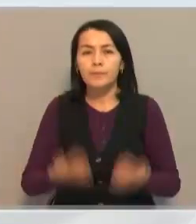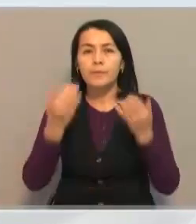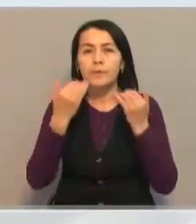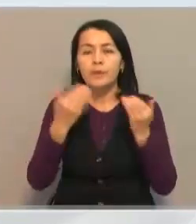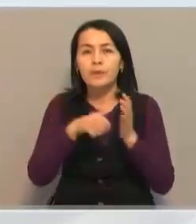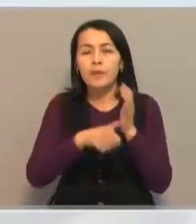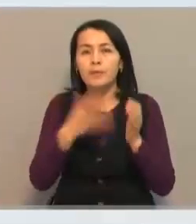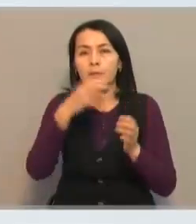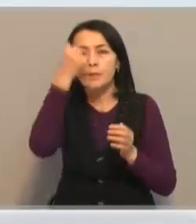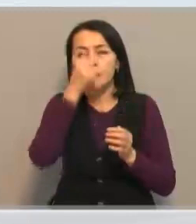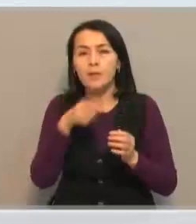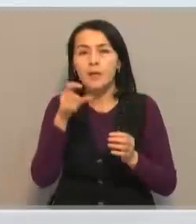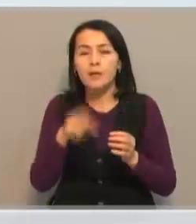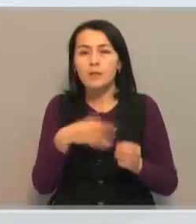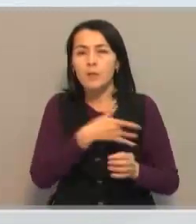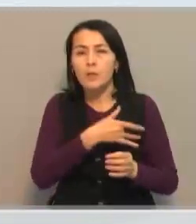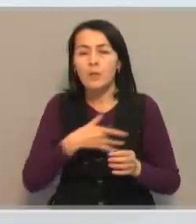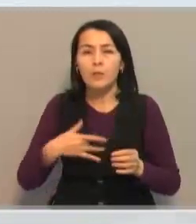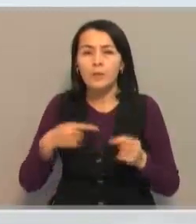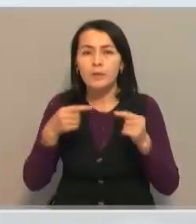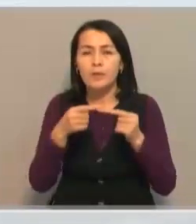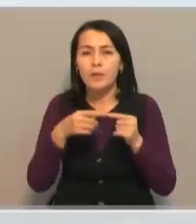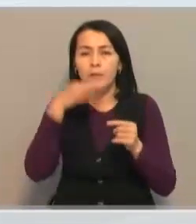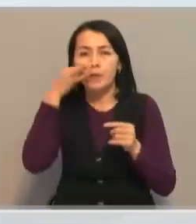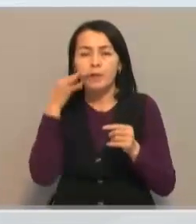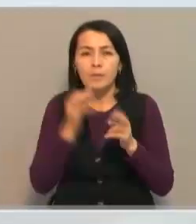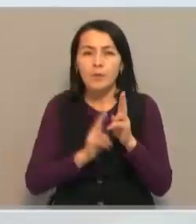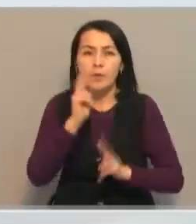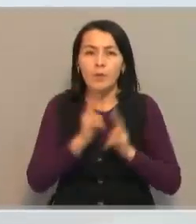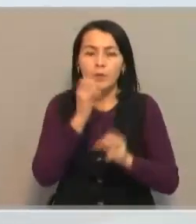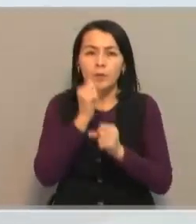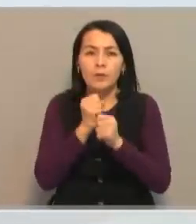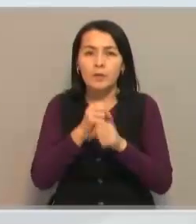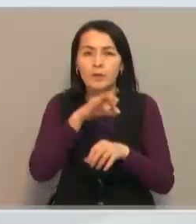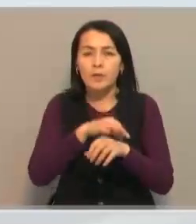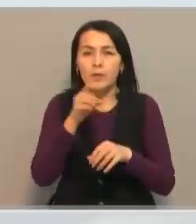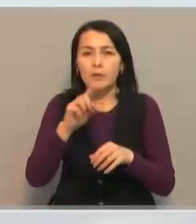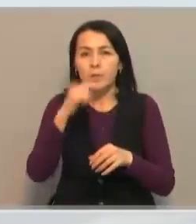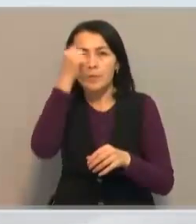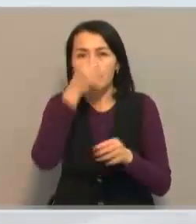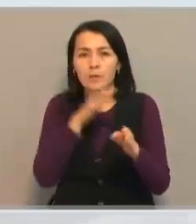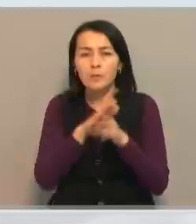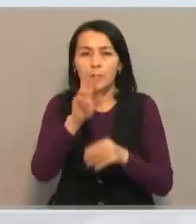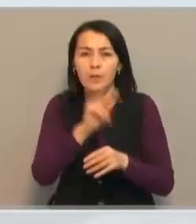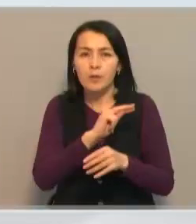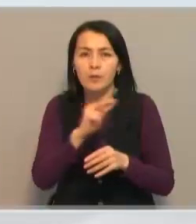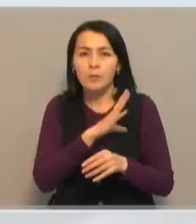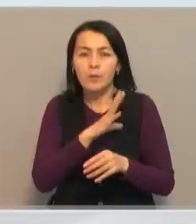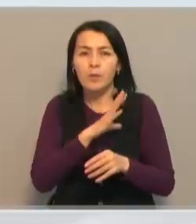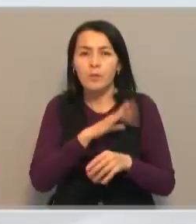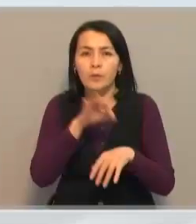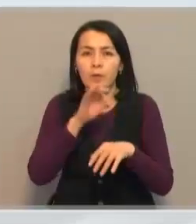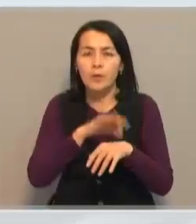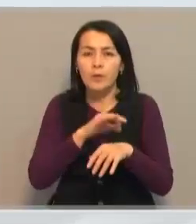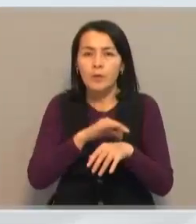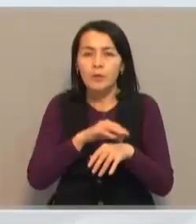Қазір 65 жастағы азаматтың өкпесіне тиімді тәсілмен ота жасалды. Науқас бір жыл бойы ем қабылдаған. Обырдың